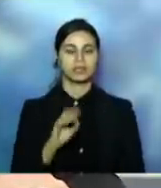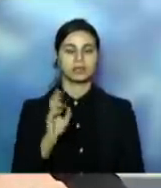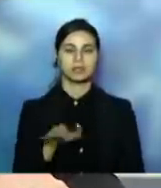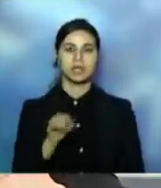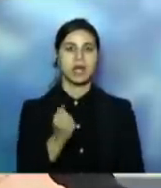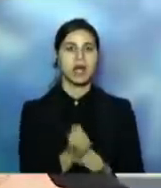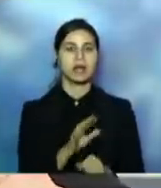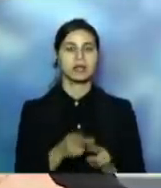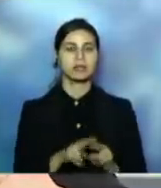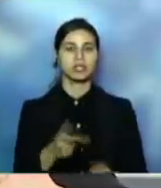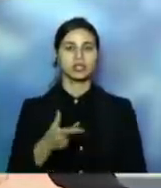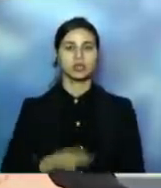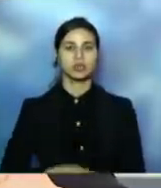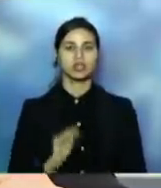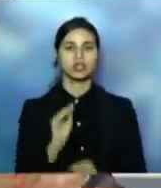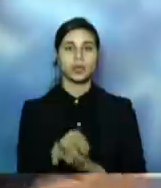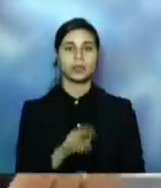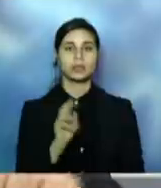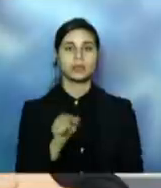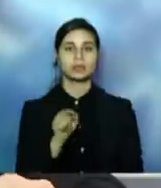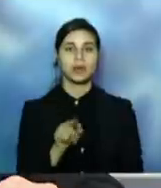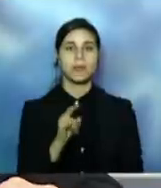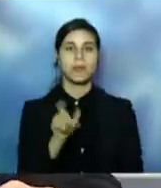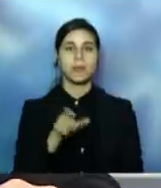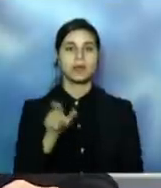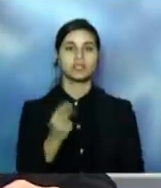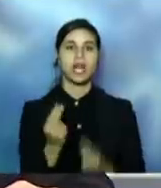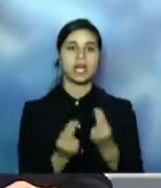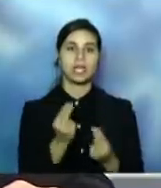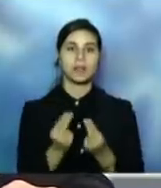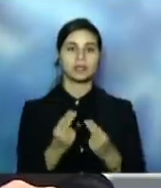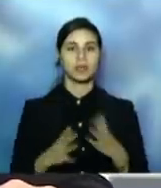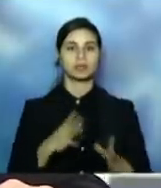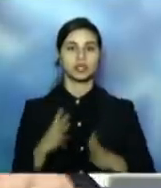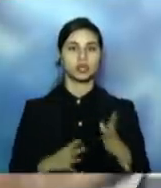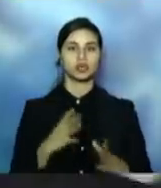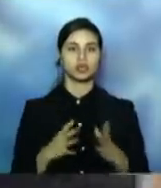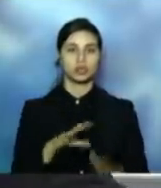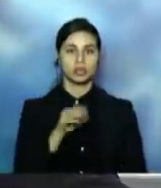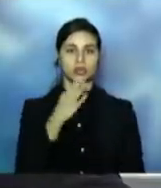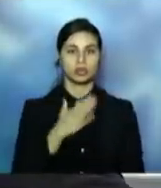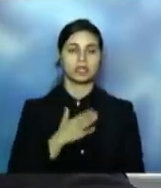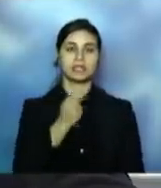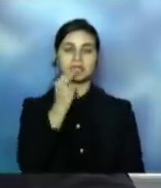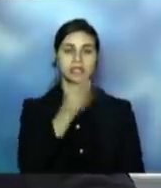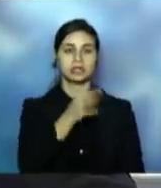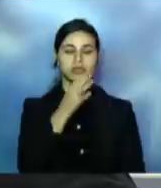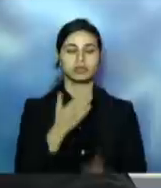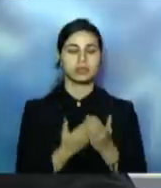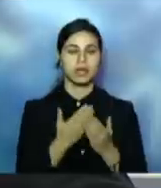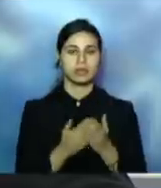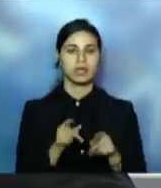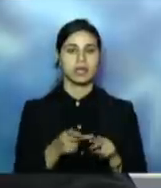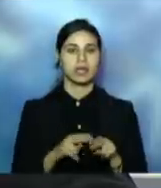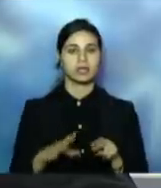აღარ აკეთებენ ინსულინის ჩამატებას და ბავშვებს ათამაშებენ, ფიზიკურად ტვირთავენ. სადილის დრო, სიტყვაზე ვთქვა, თუ ეს